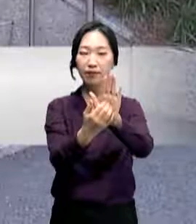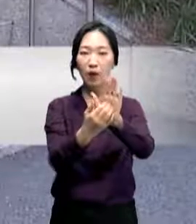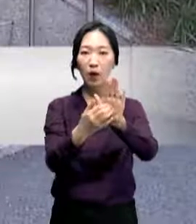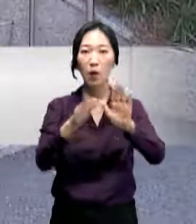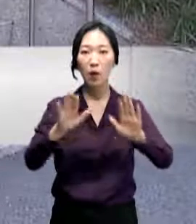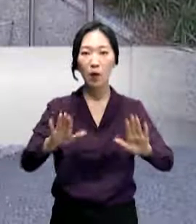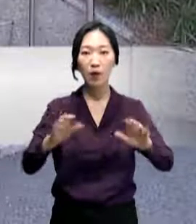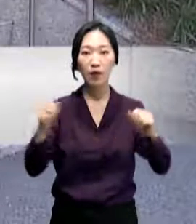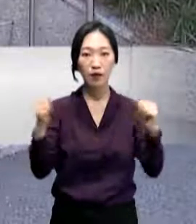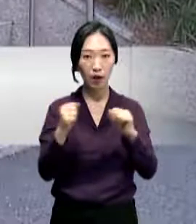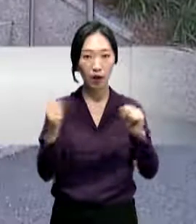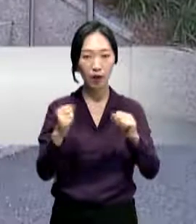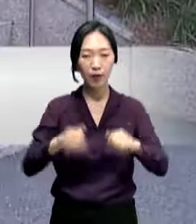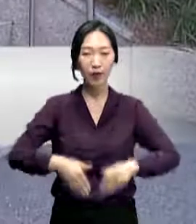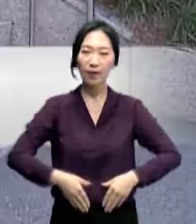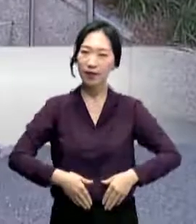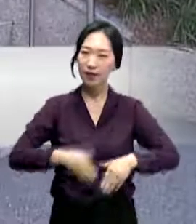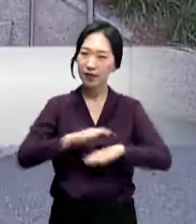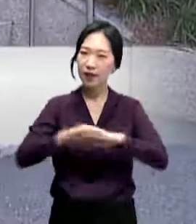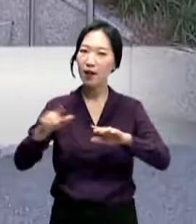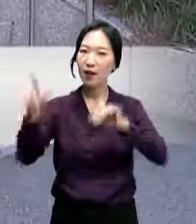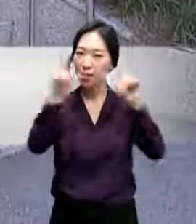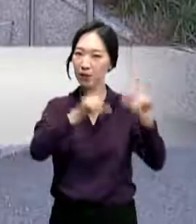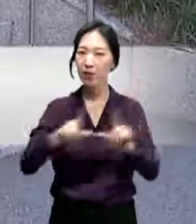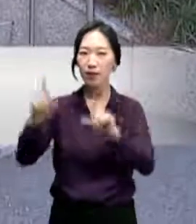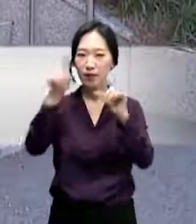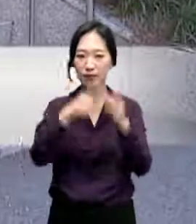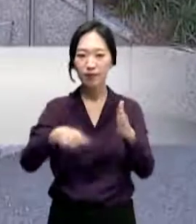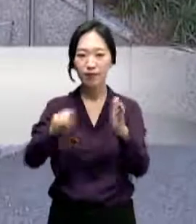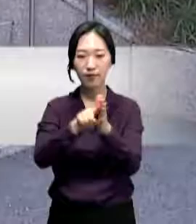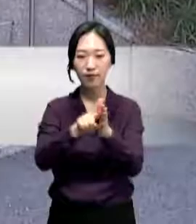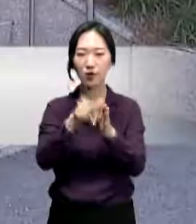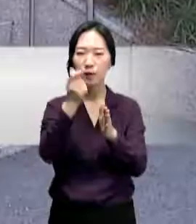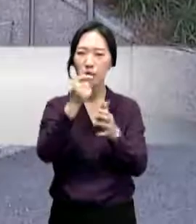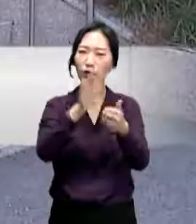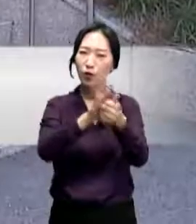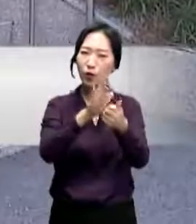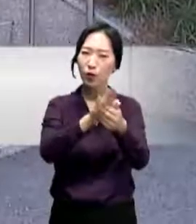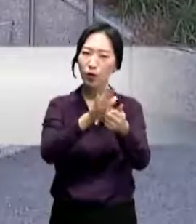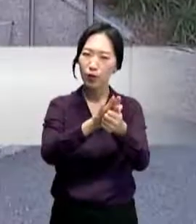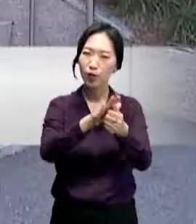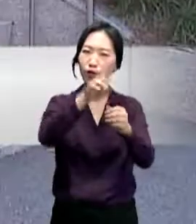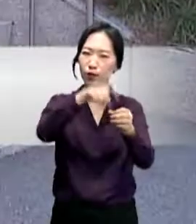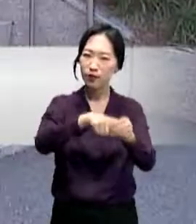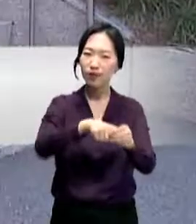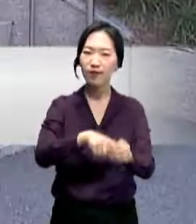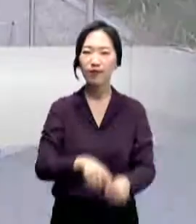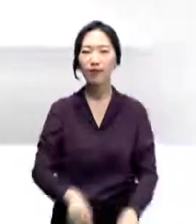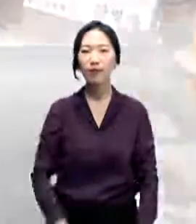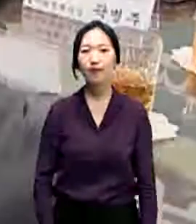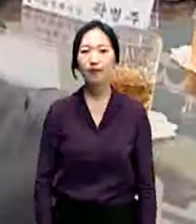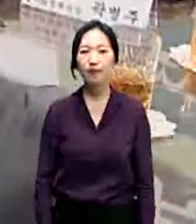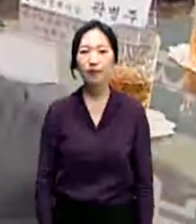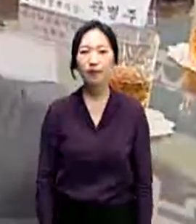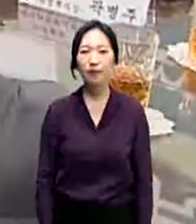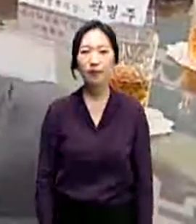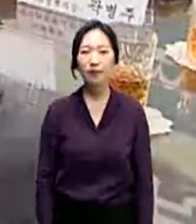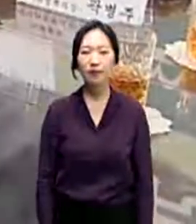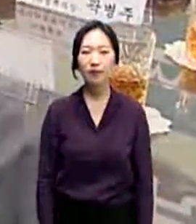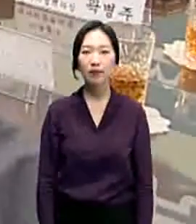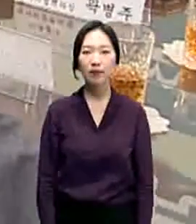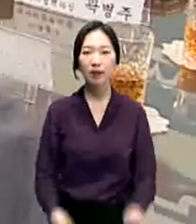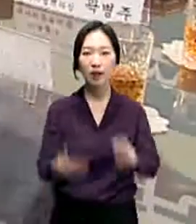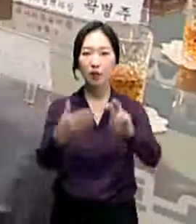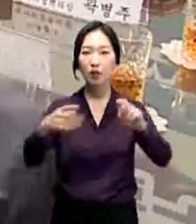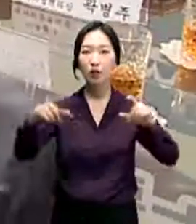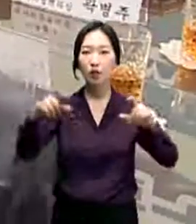올해 좀 다신 겨울을 보낼 수 있도록 조금이라도 좀 도움이 될까 싶어 싶어서 대상은 b